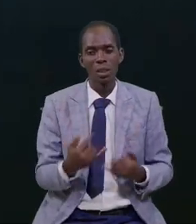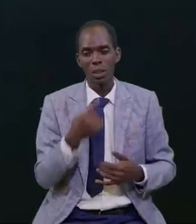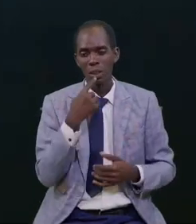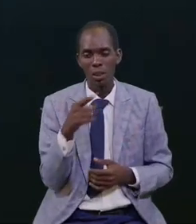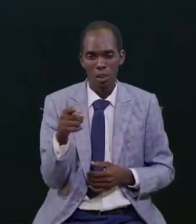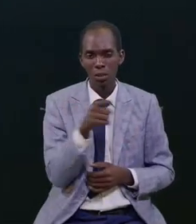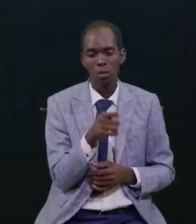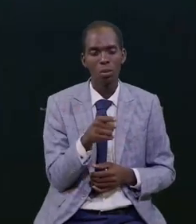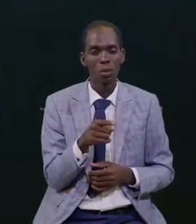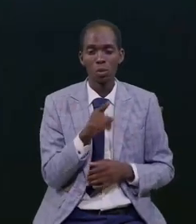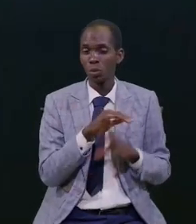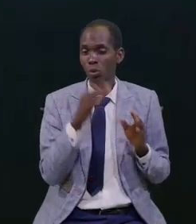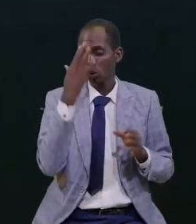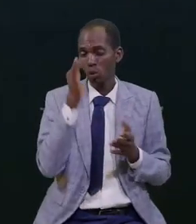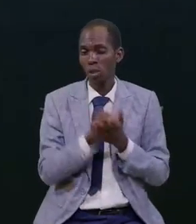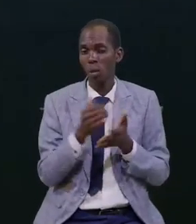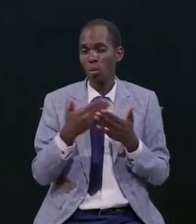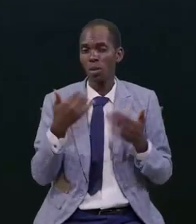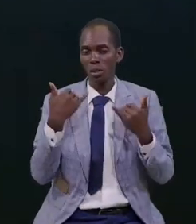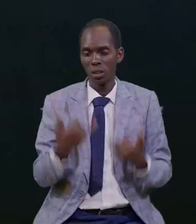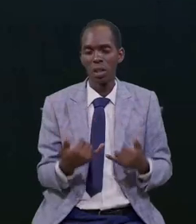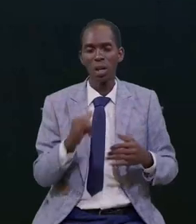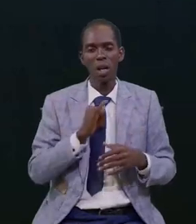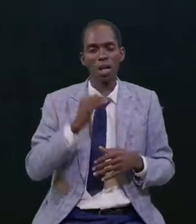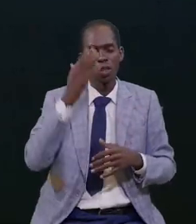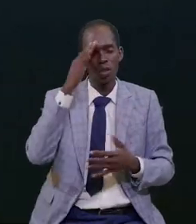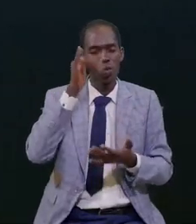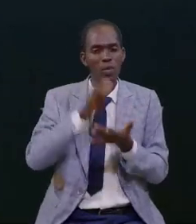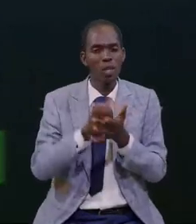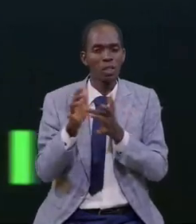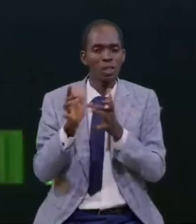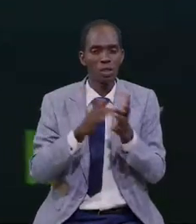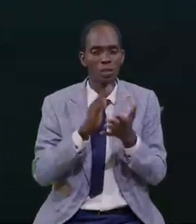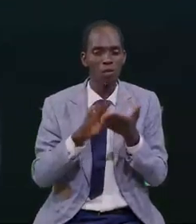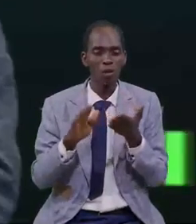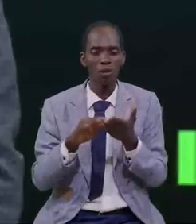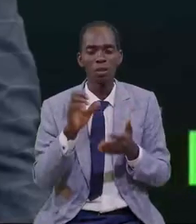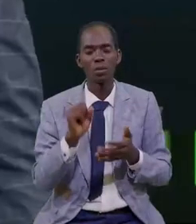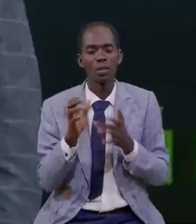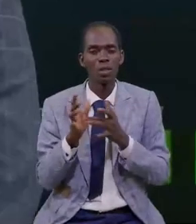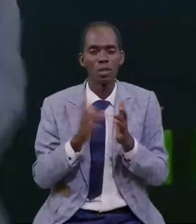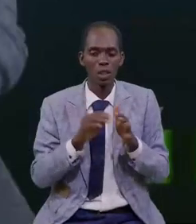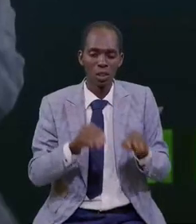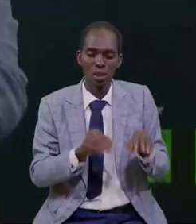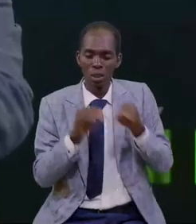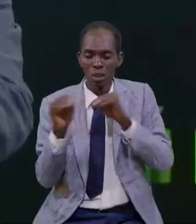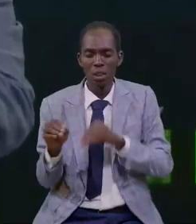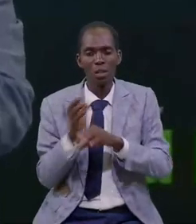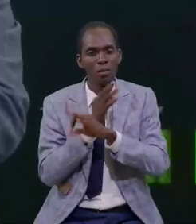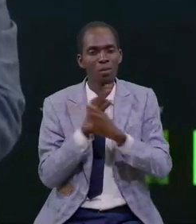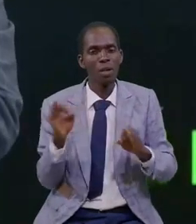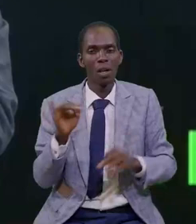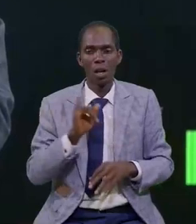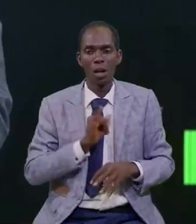ne savais pas maintenant je sais que Jésus pardonne je sais que Jésus AFF franchi je crois